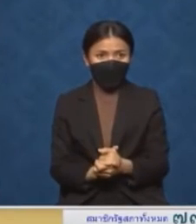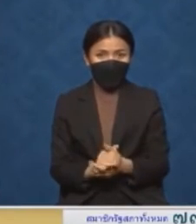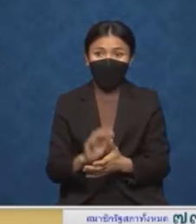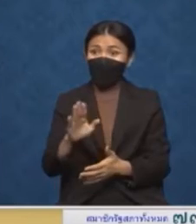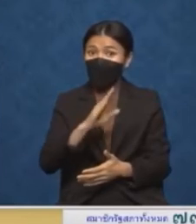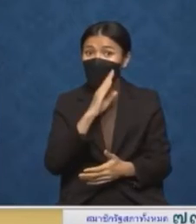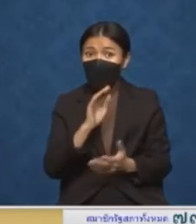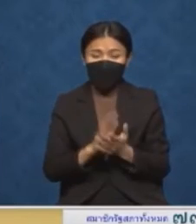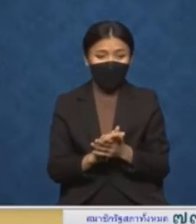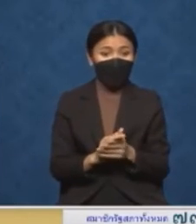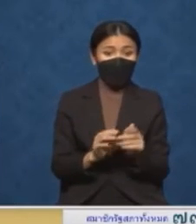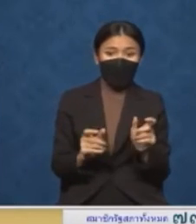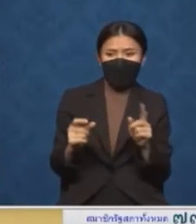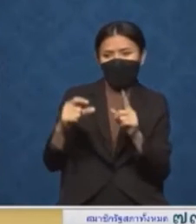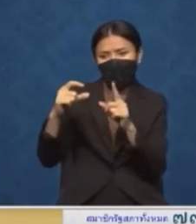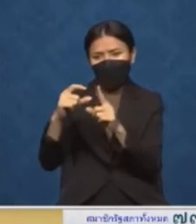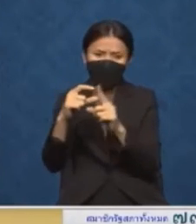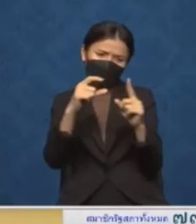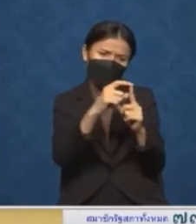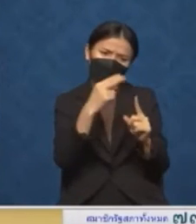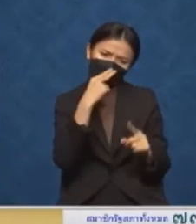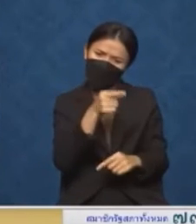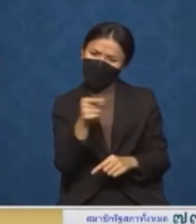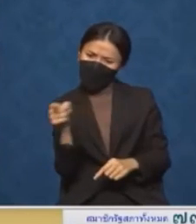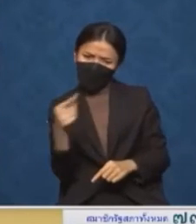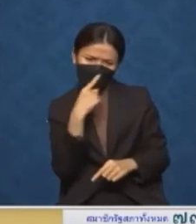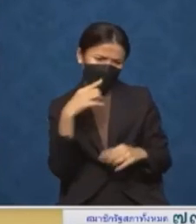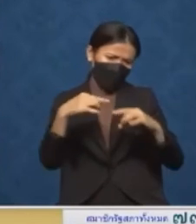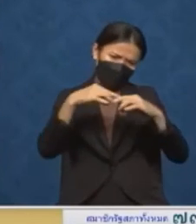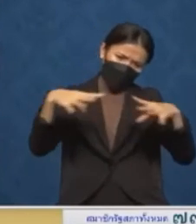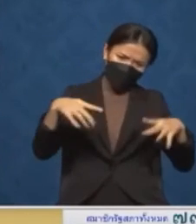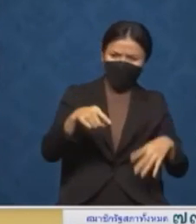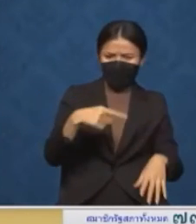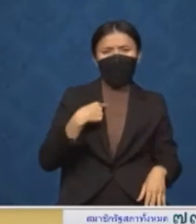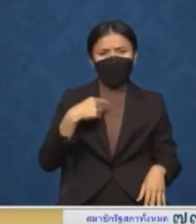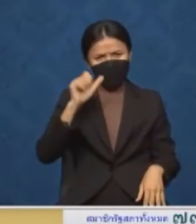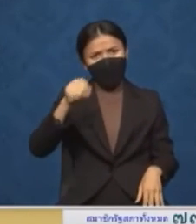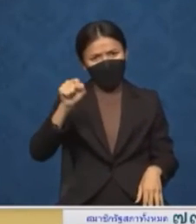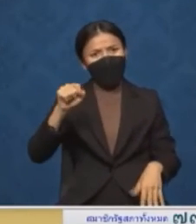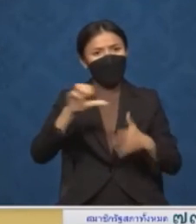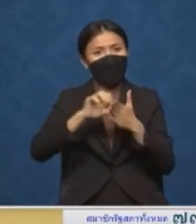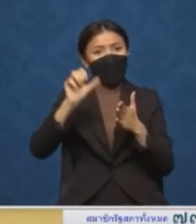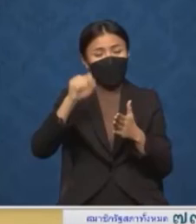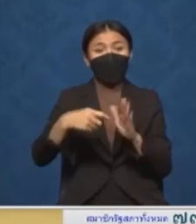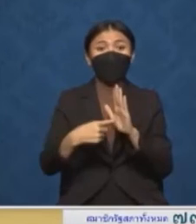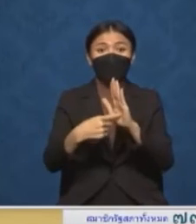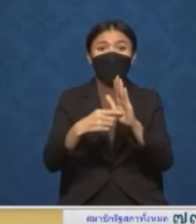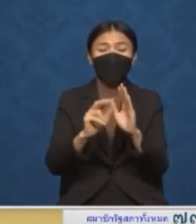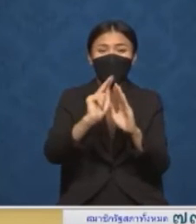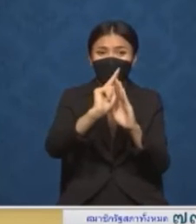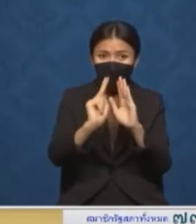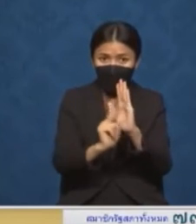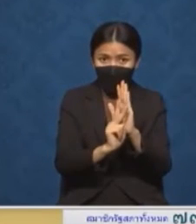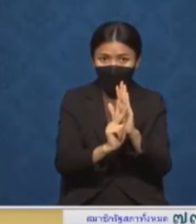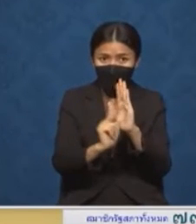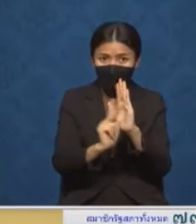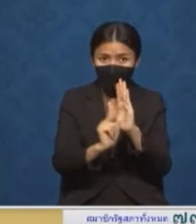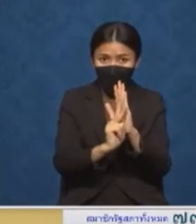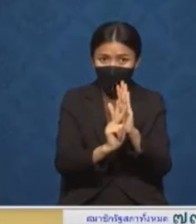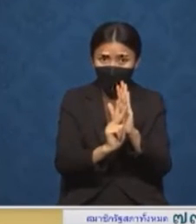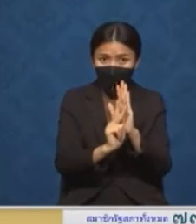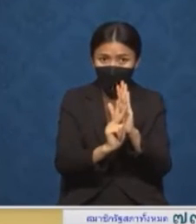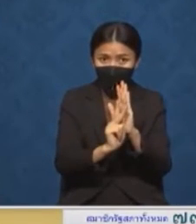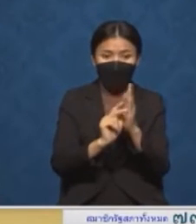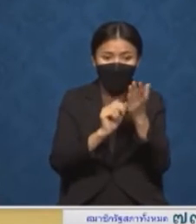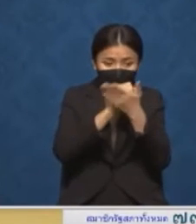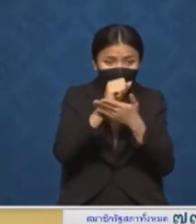ยไม่เป็นไรครับถือว่าถ้อยคำนี้มันขัดแย้งกันเช่นท่านมีกฎหมายว่าด้วยมาพระราชบัญญัติยาเสพติดให้โท